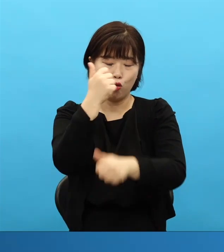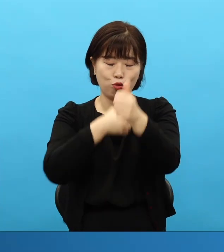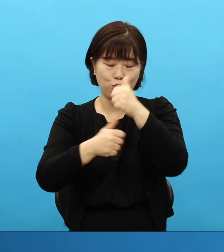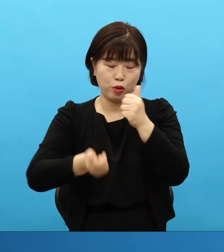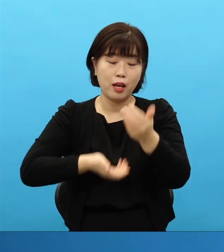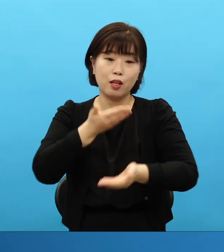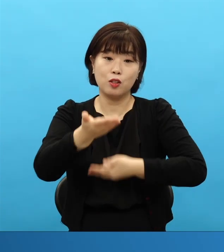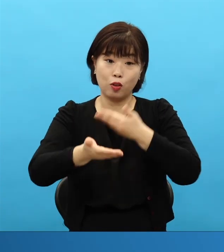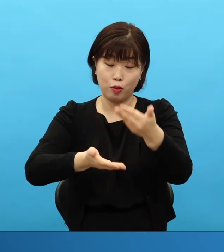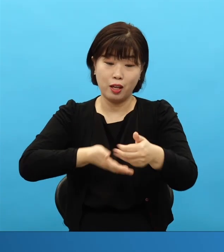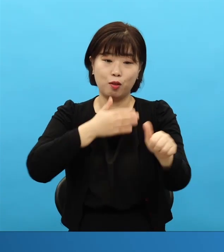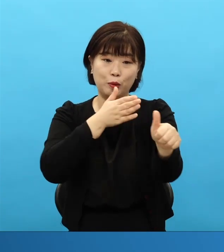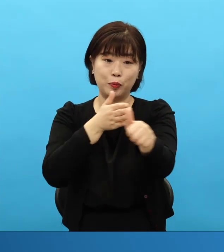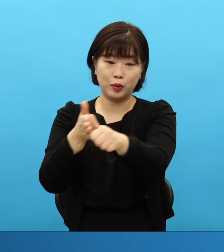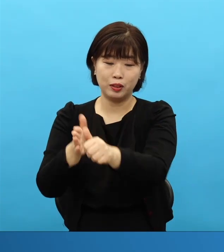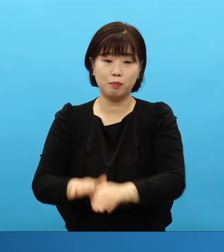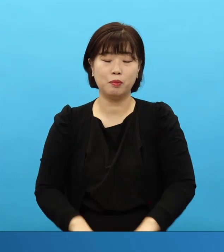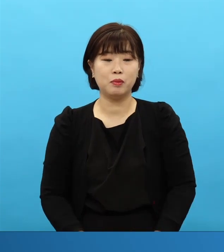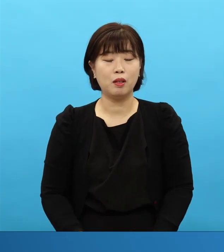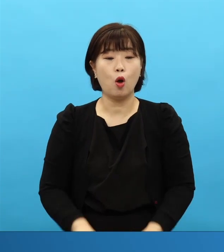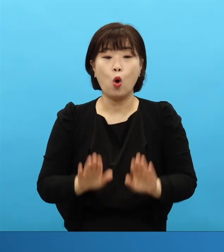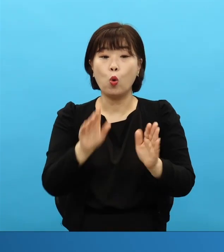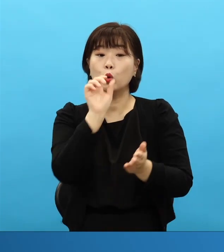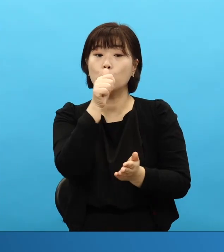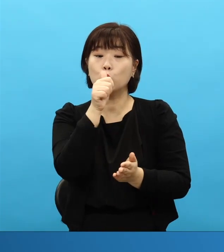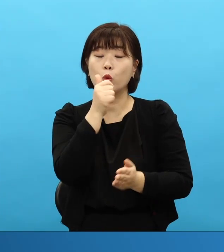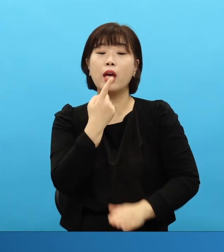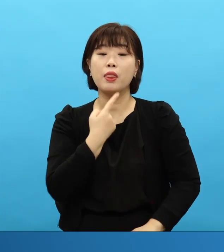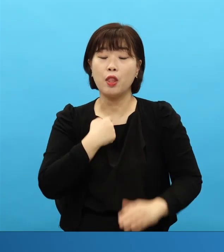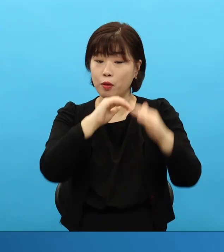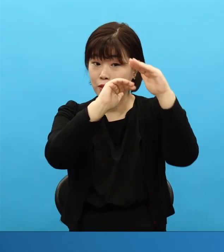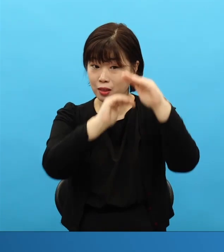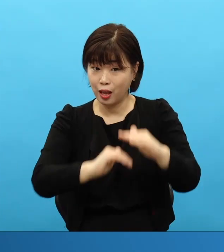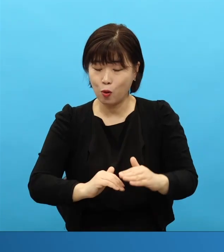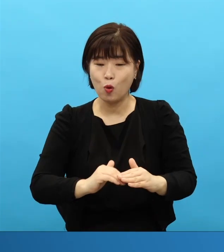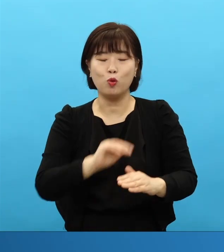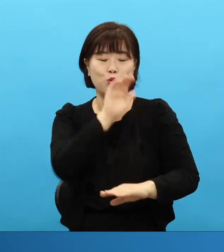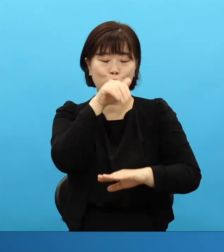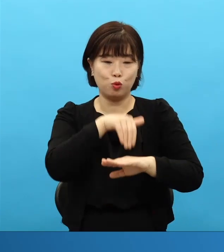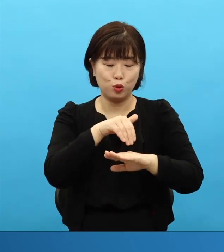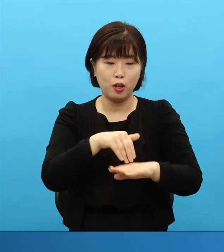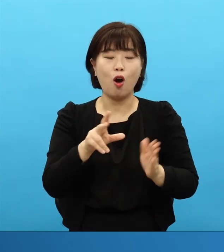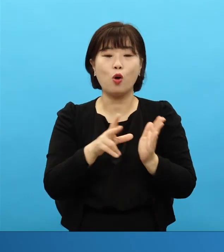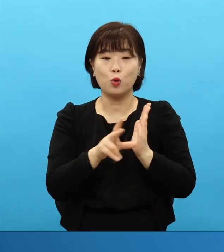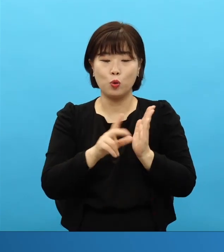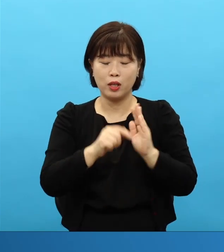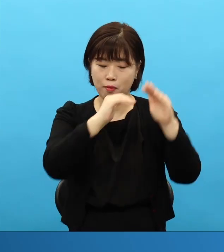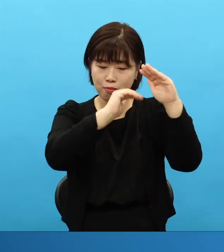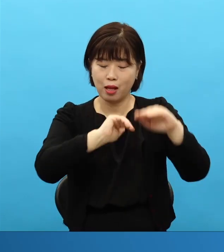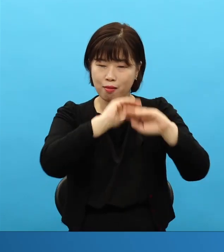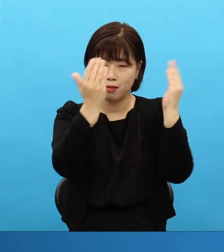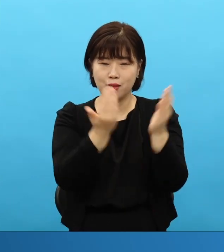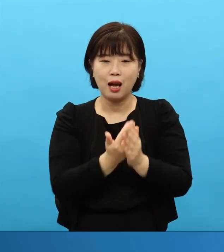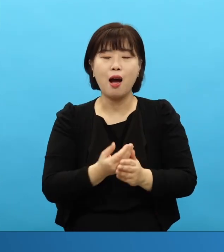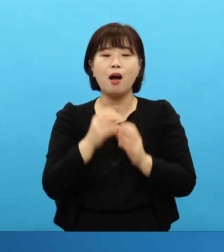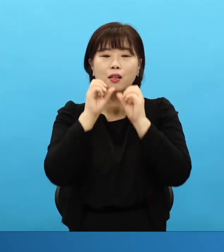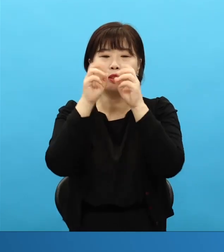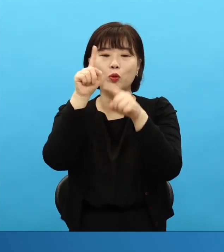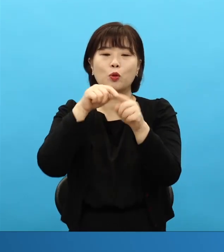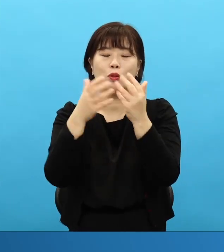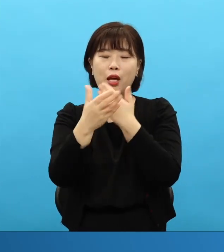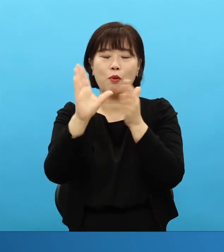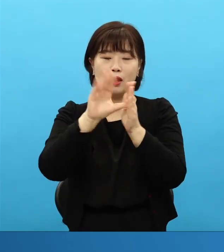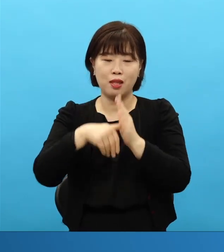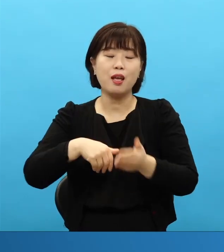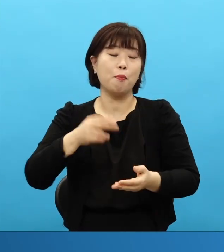오늘 소개된 모든 전도훈련 교재와 777 기도 책자는 선교대회에서 만나보실 수 있습니다.